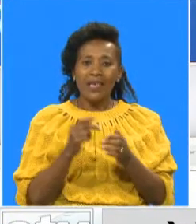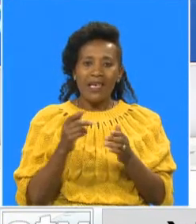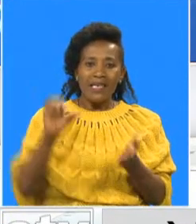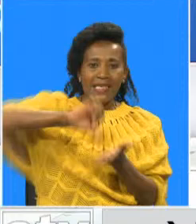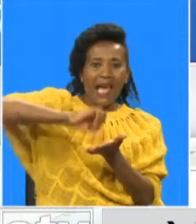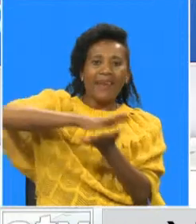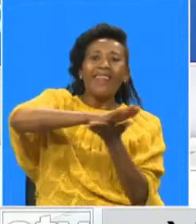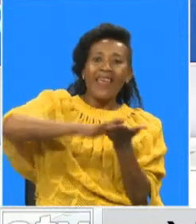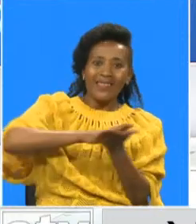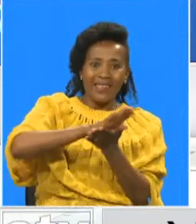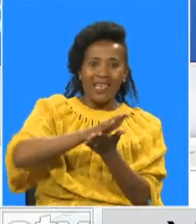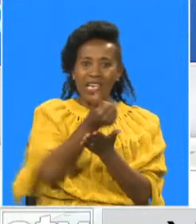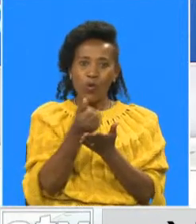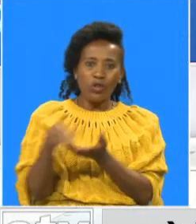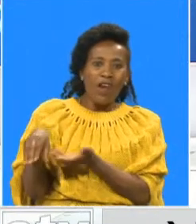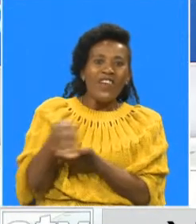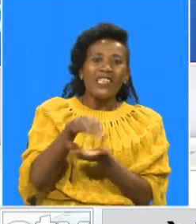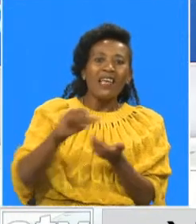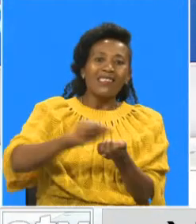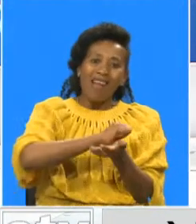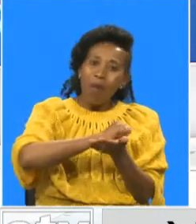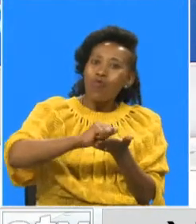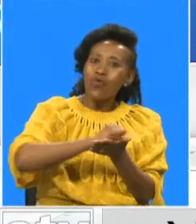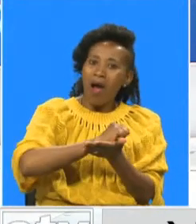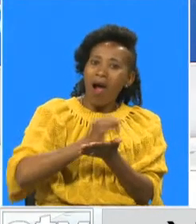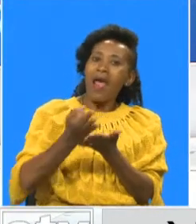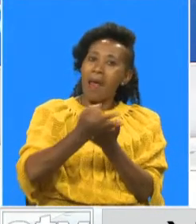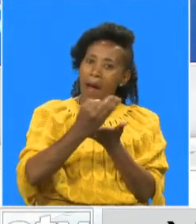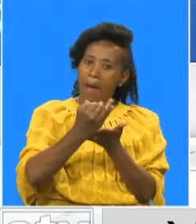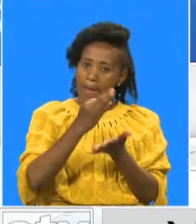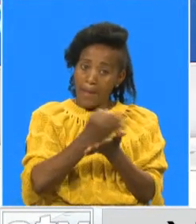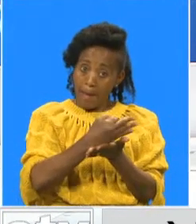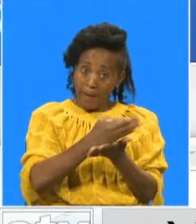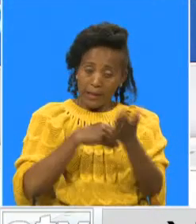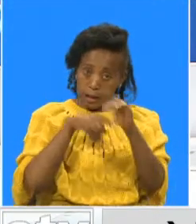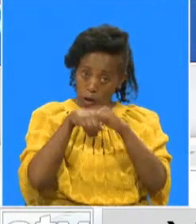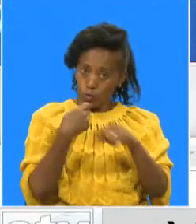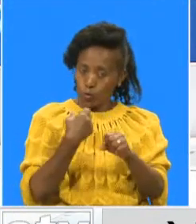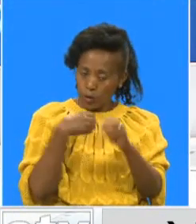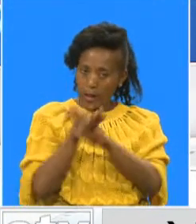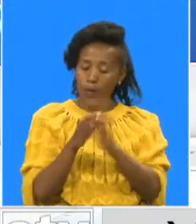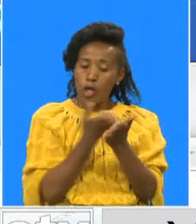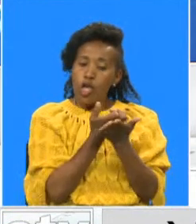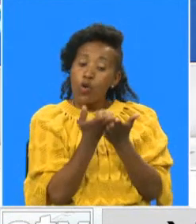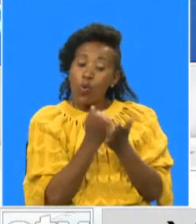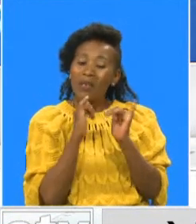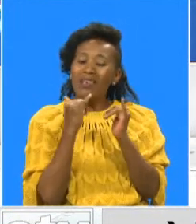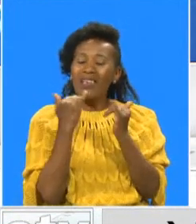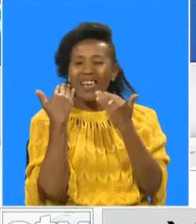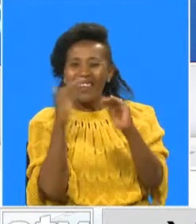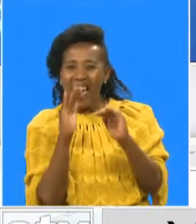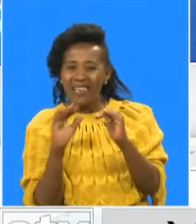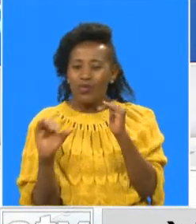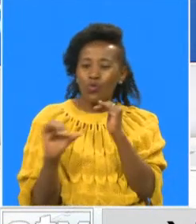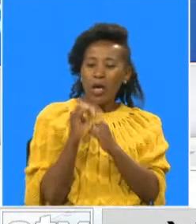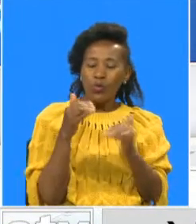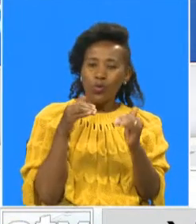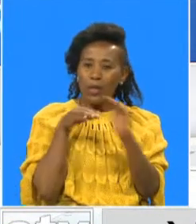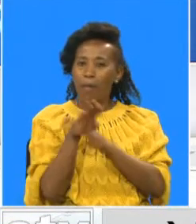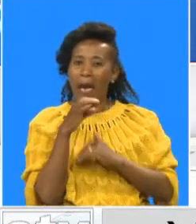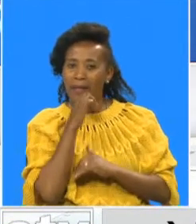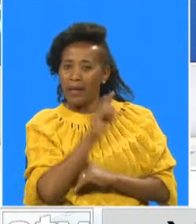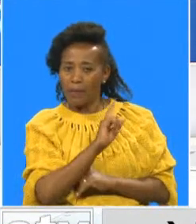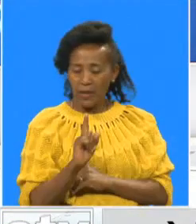የሳኒታይዘር እና ሌሎች ፈሳሽ ሳሙናዎችን የማምረት ሂደት ውስጥ የገቡበት ሁኔታና ኢኮኖሚው ያን ያክል ዳሜጁ ገፍቶ ያልታየበት